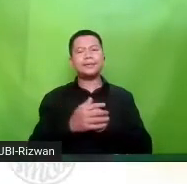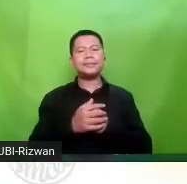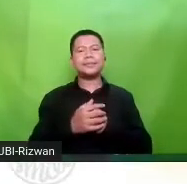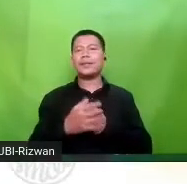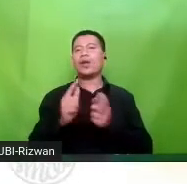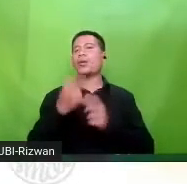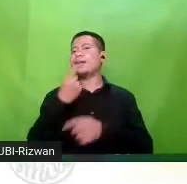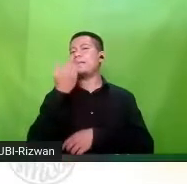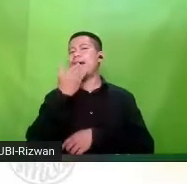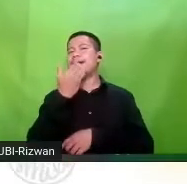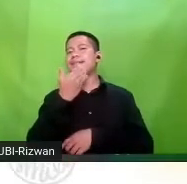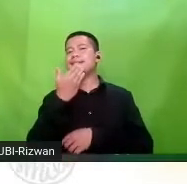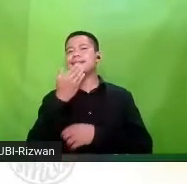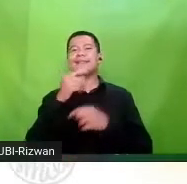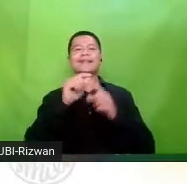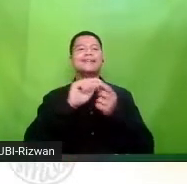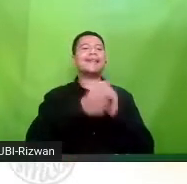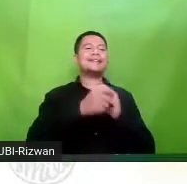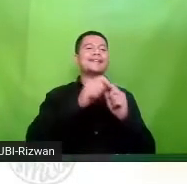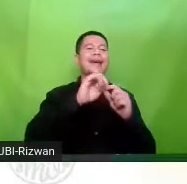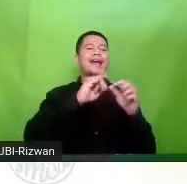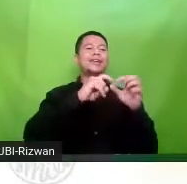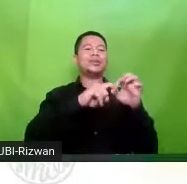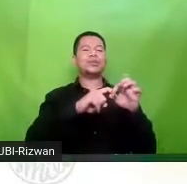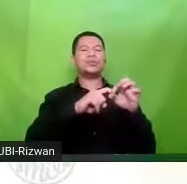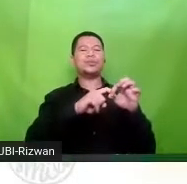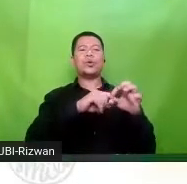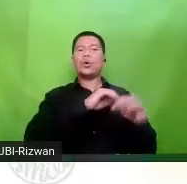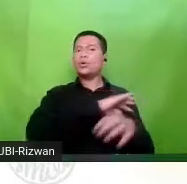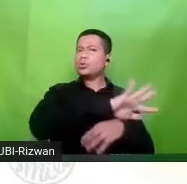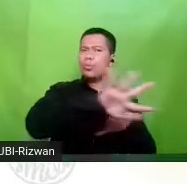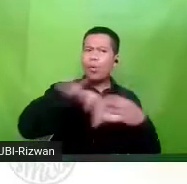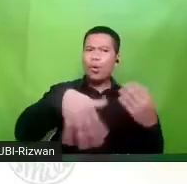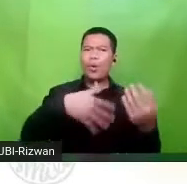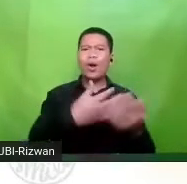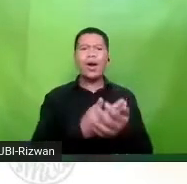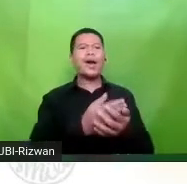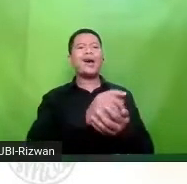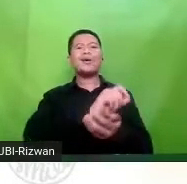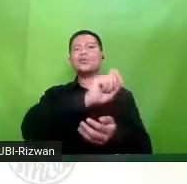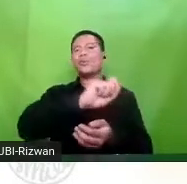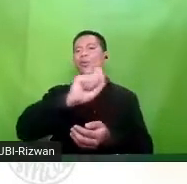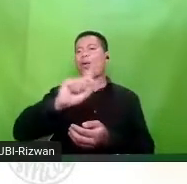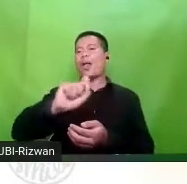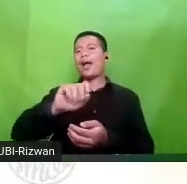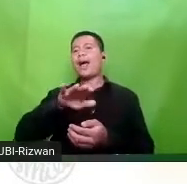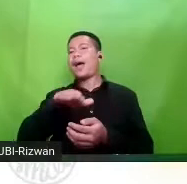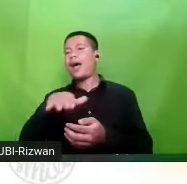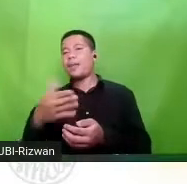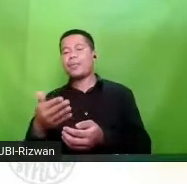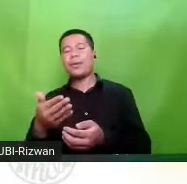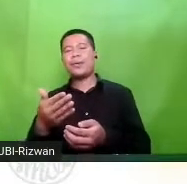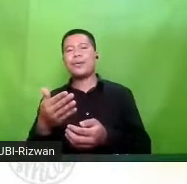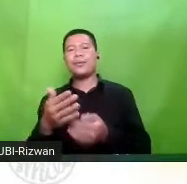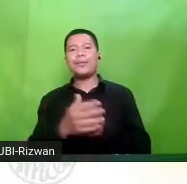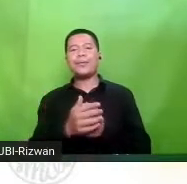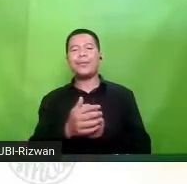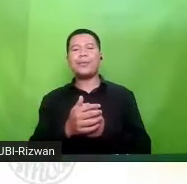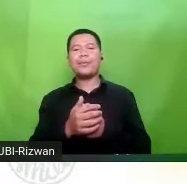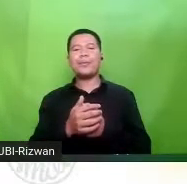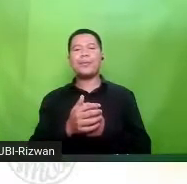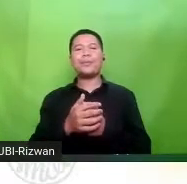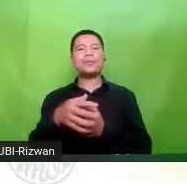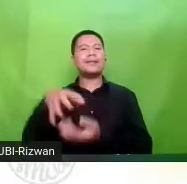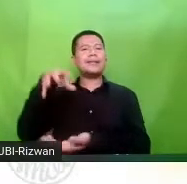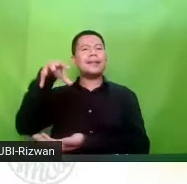IQ, tidak semua juga sekolah-sekolah atau kemudian tempat-tempat